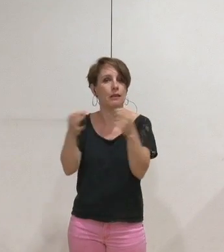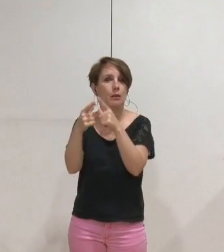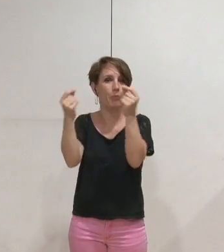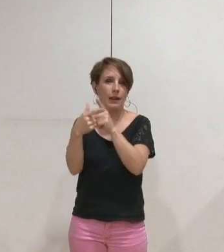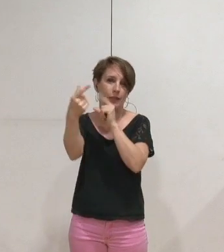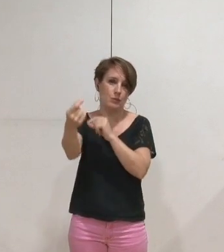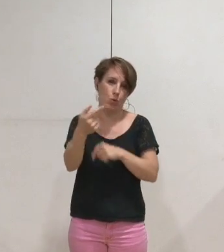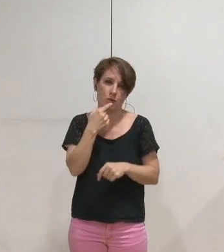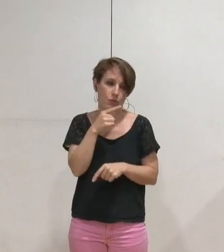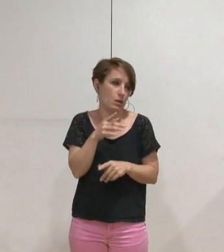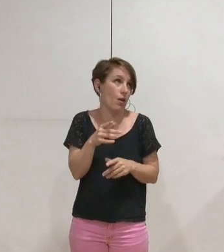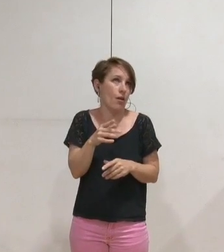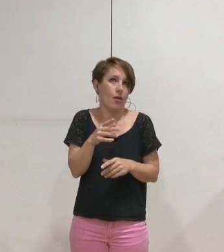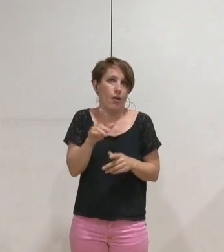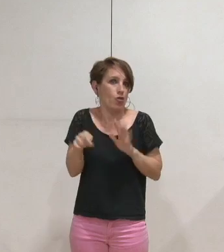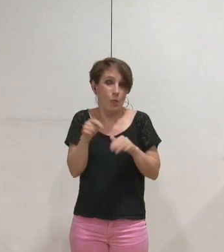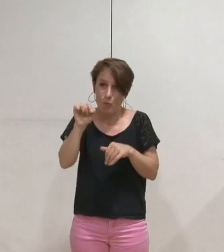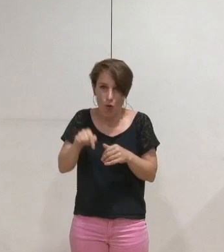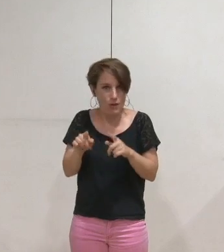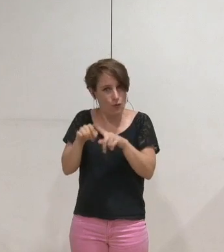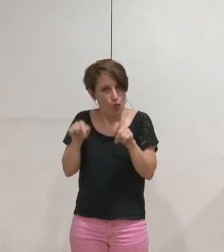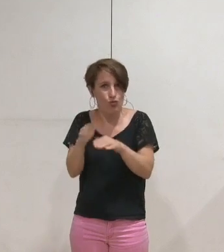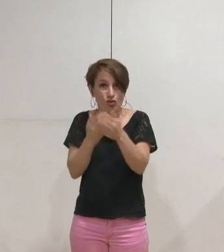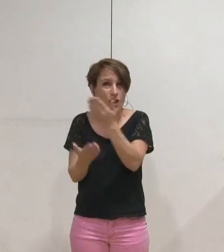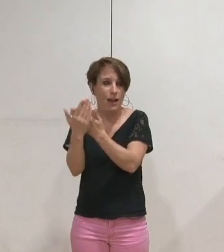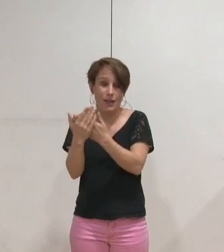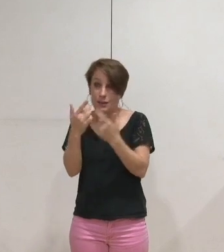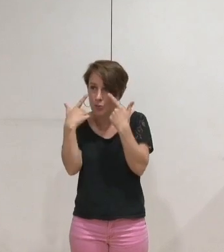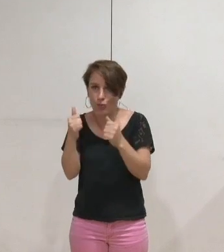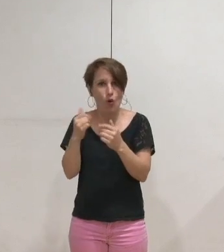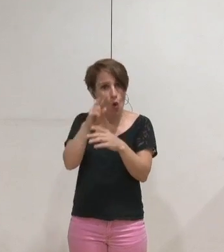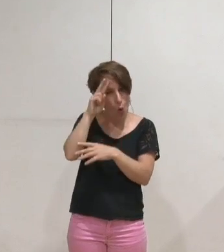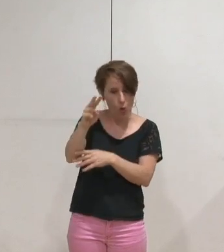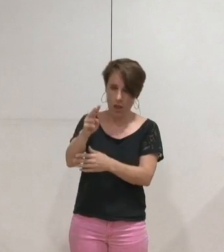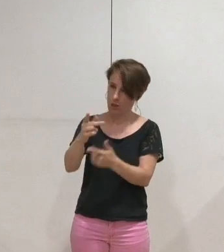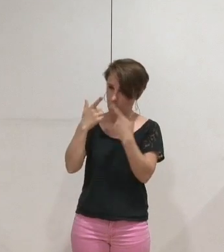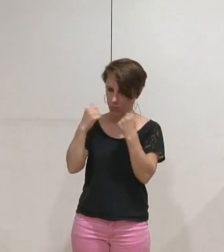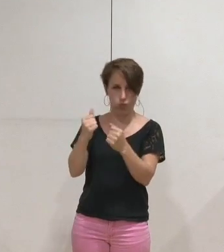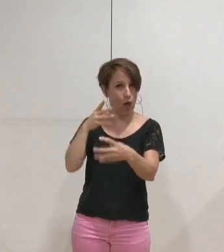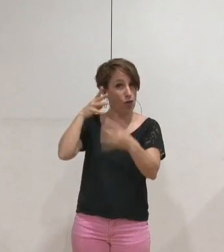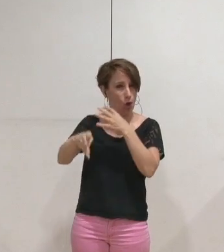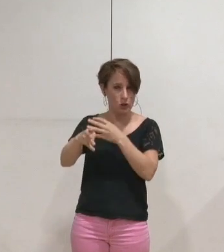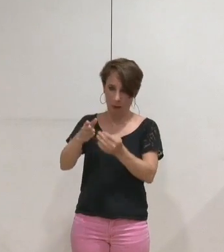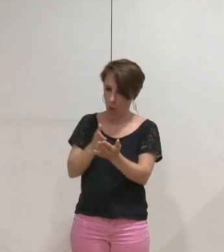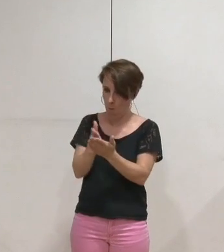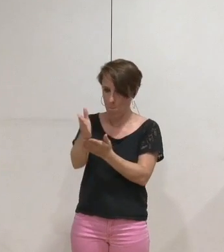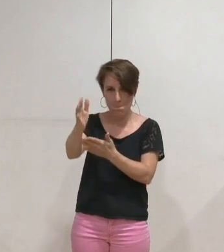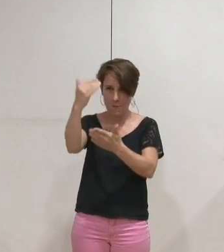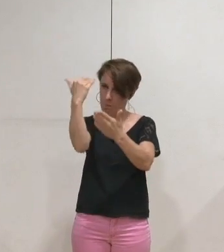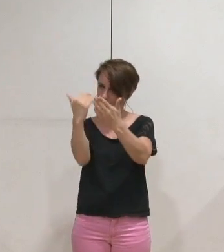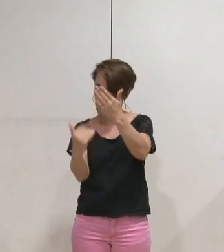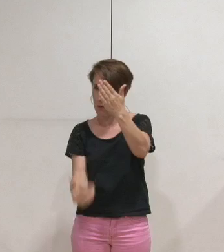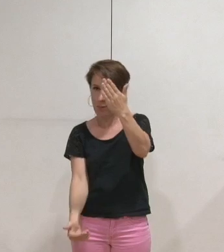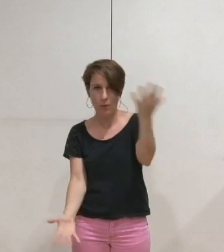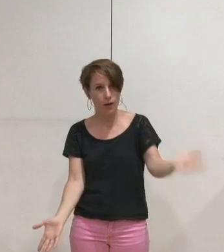et transparence qui puisse être vérifié par tous les recettes et surtout hélas les